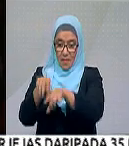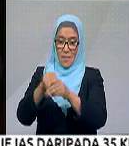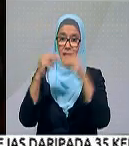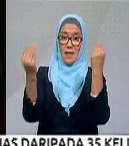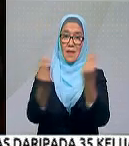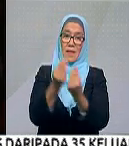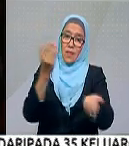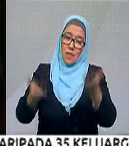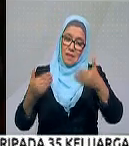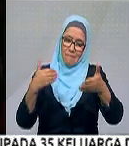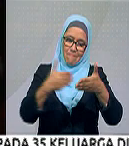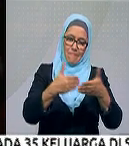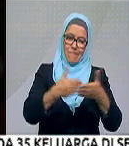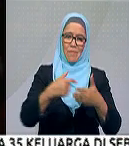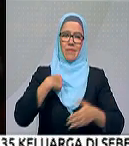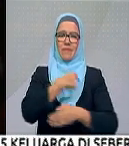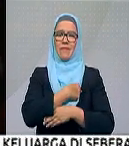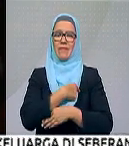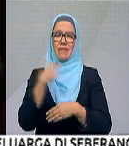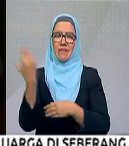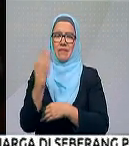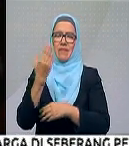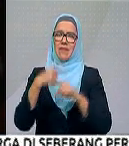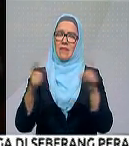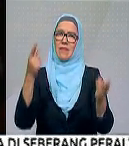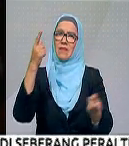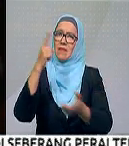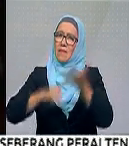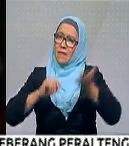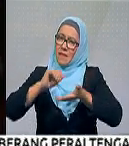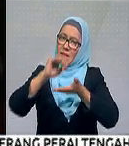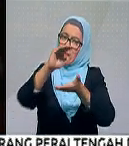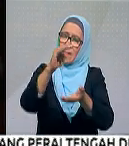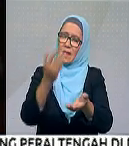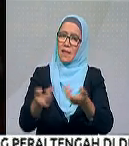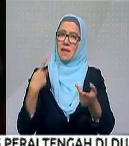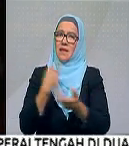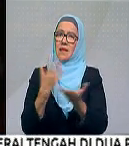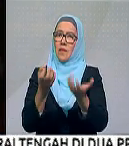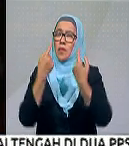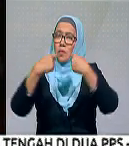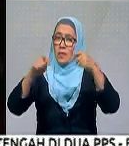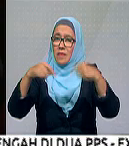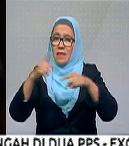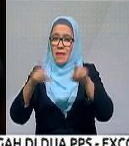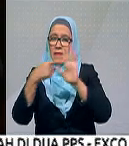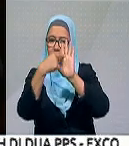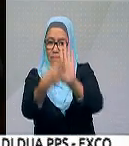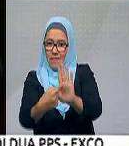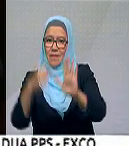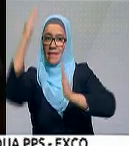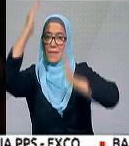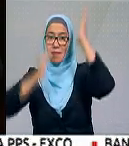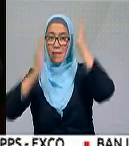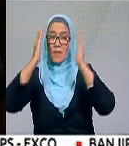sini apa message cuba sampaikan, kita nak cuba benda ni ditayangkan di Malaysia. So benda ni,